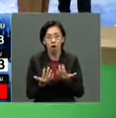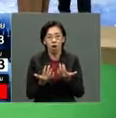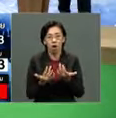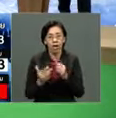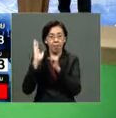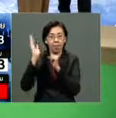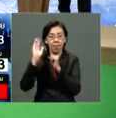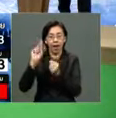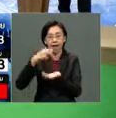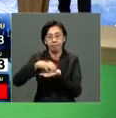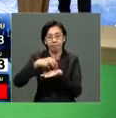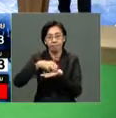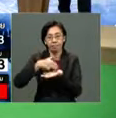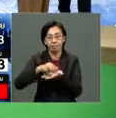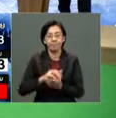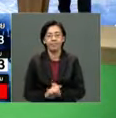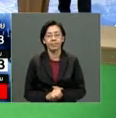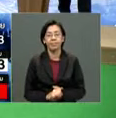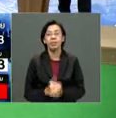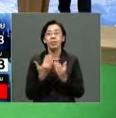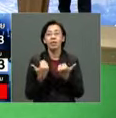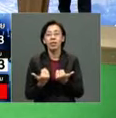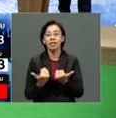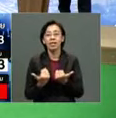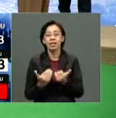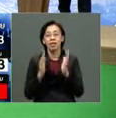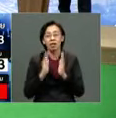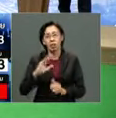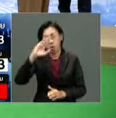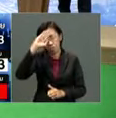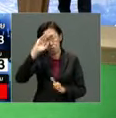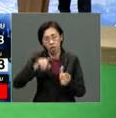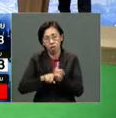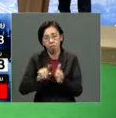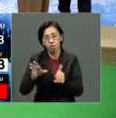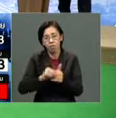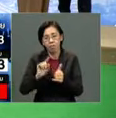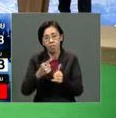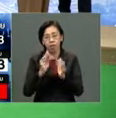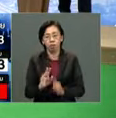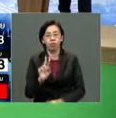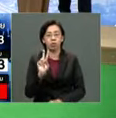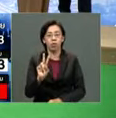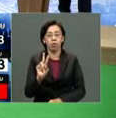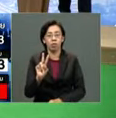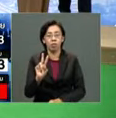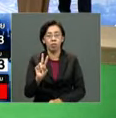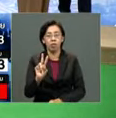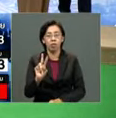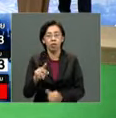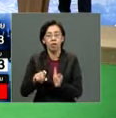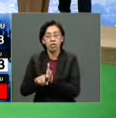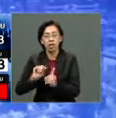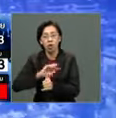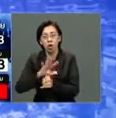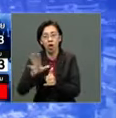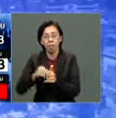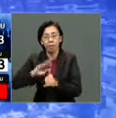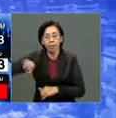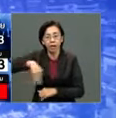แถลงข่าวท่านต่อไปนะครับสำหรับวันนี้พบผู้ป่วยรายใหม่นะฮะเพิ่มขึ้น2รายผู้ป่วยยืนยันสะสมในประเทศไทย